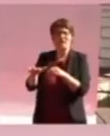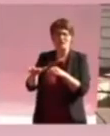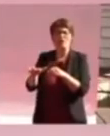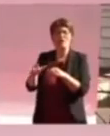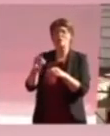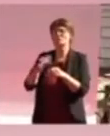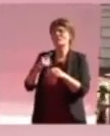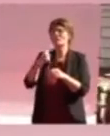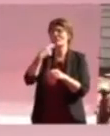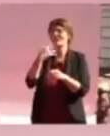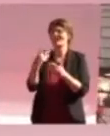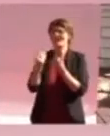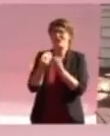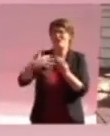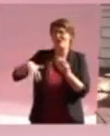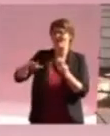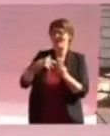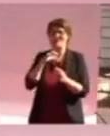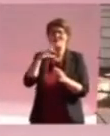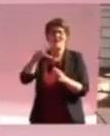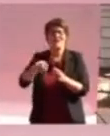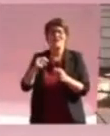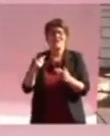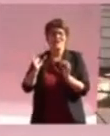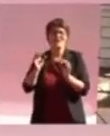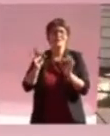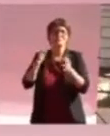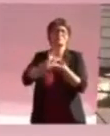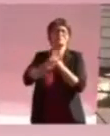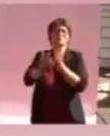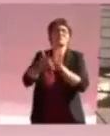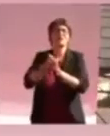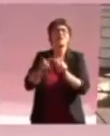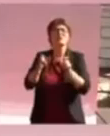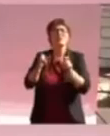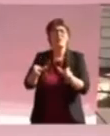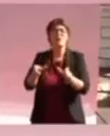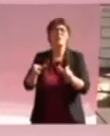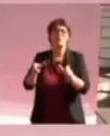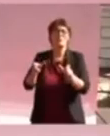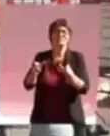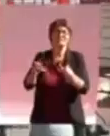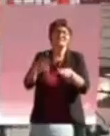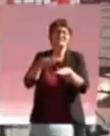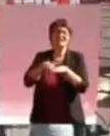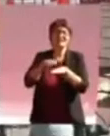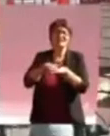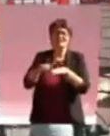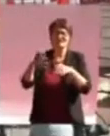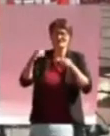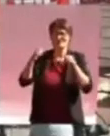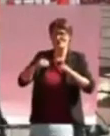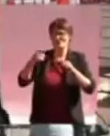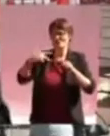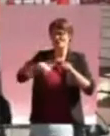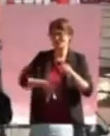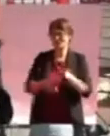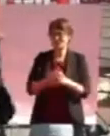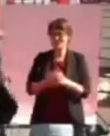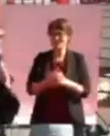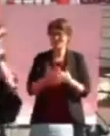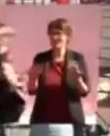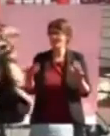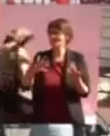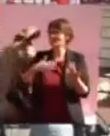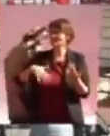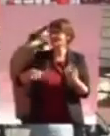e la mia esperienza che parte dal terzo settore e che ad oggi è ferma alle cooperative sociali da sempre come